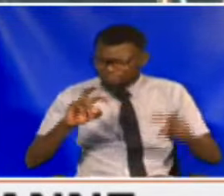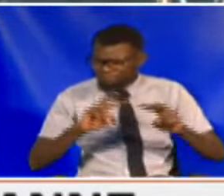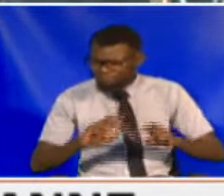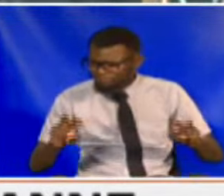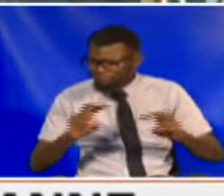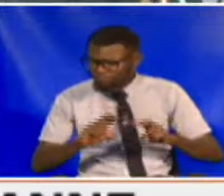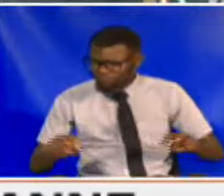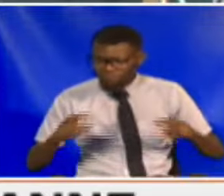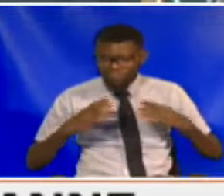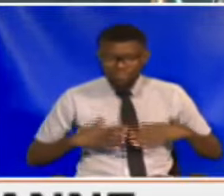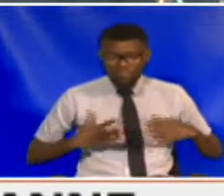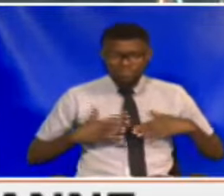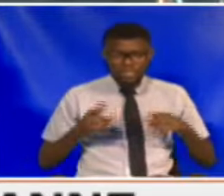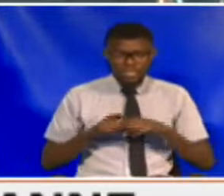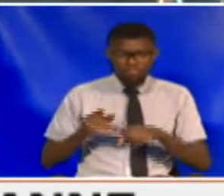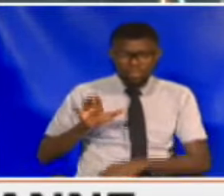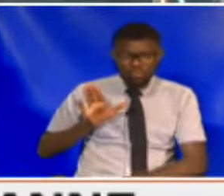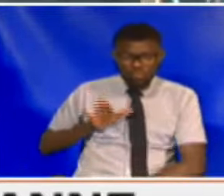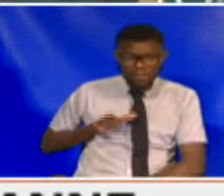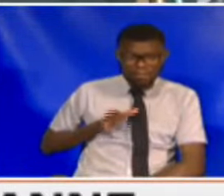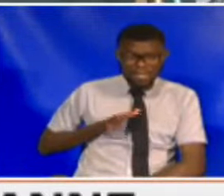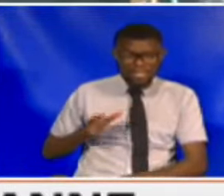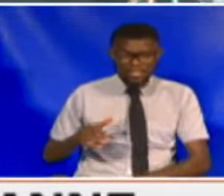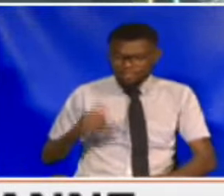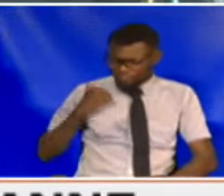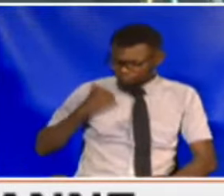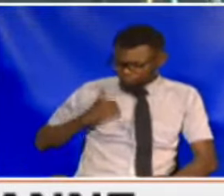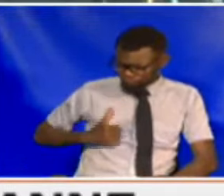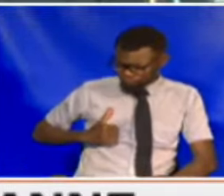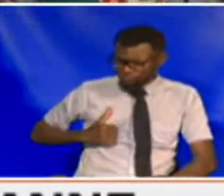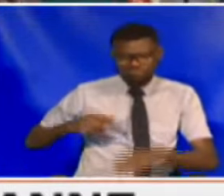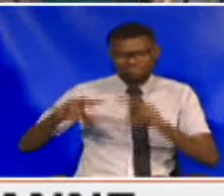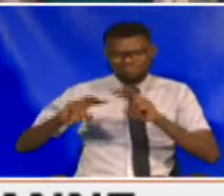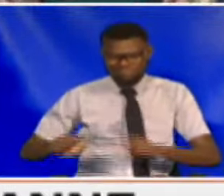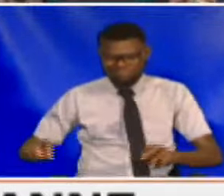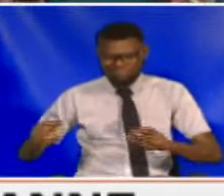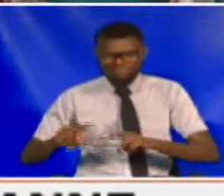ulifanyika huku wanawake wakilazimika kutoa mikoba yao kwa ukaguzi.